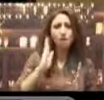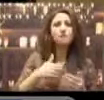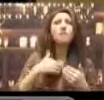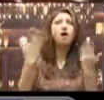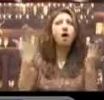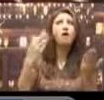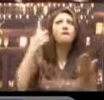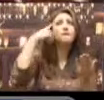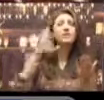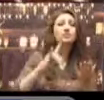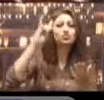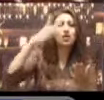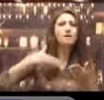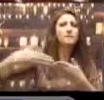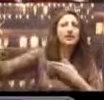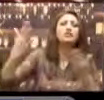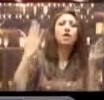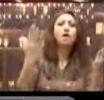ده، بس